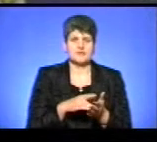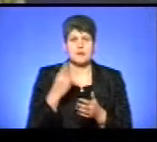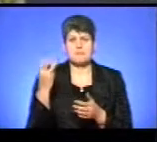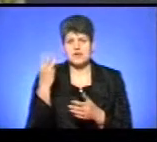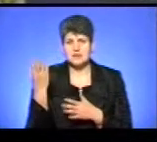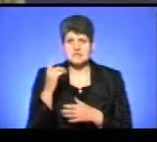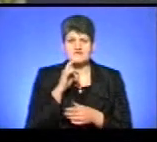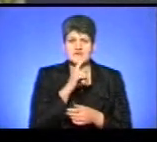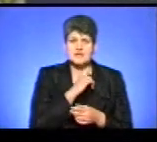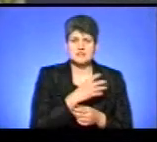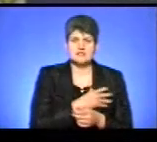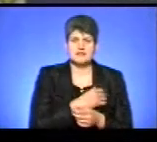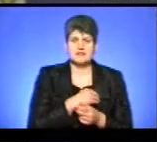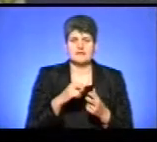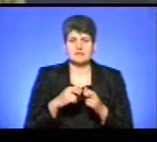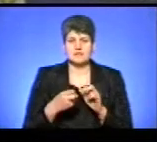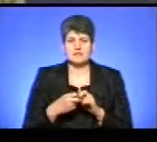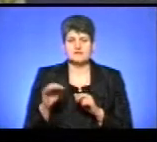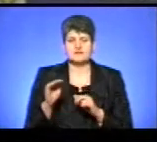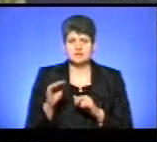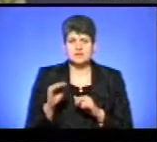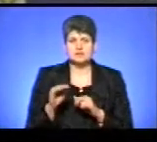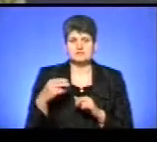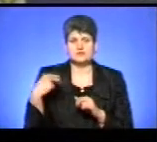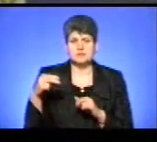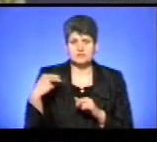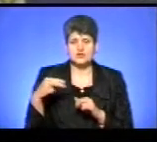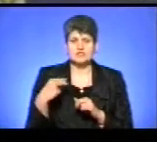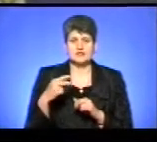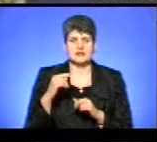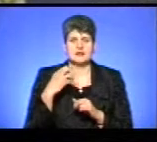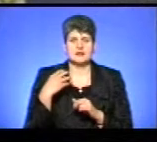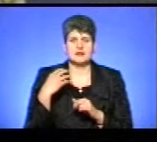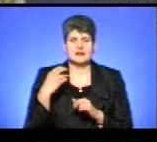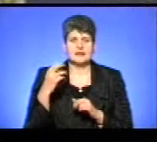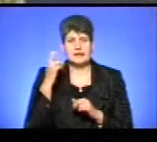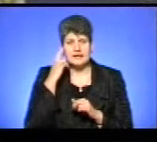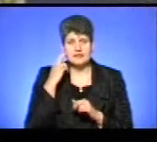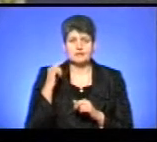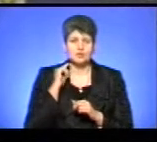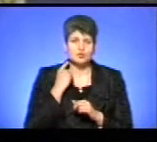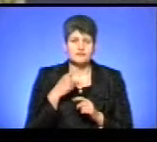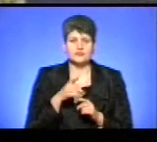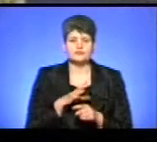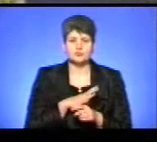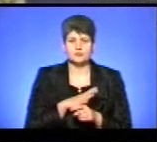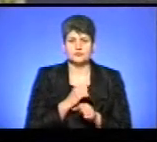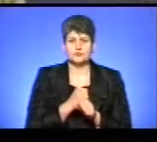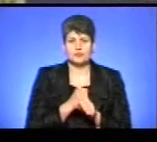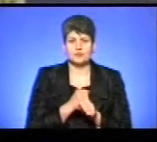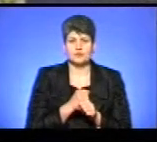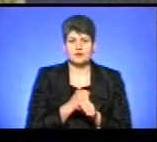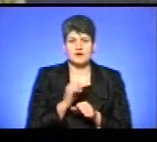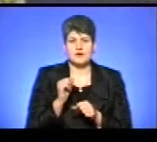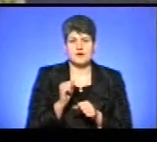Хмельницький, Вінниця, Львів, Івано-Франківськ, Запоріжжя, Житомир, Рівне, Київ, Чернівці та Луцьк, в яких функціонувала дана робота